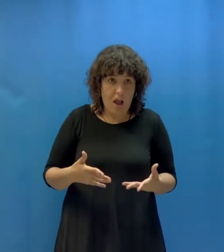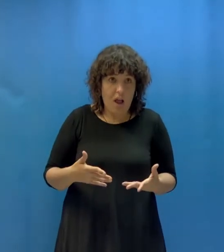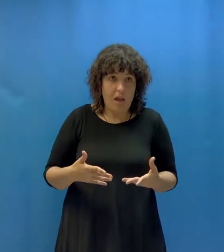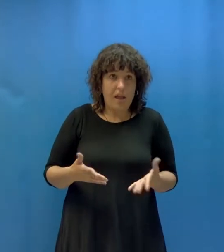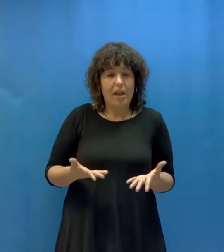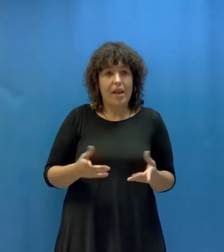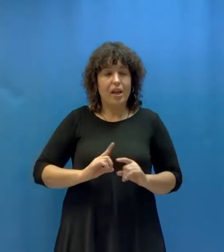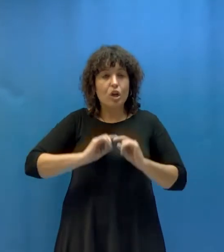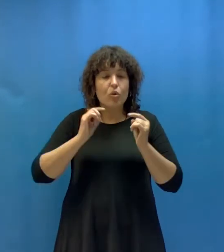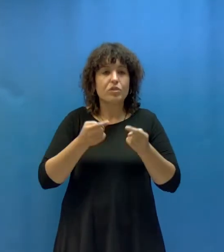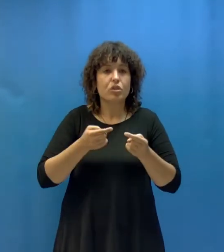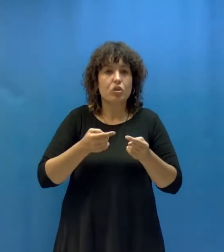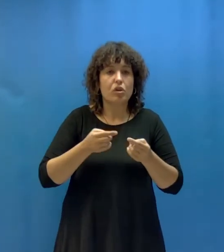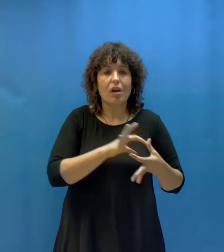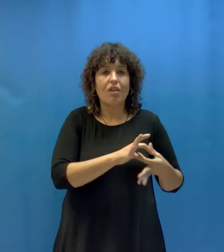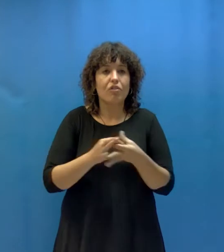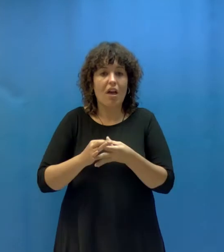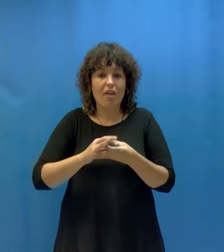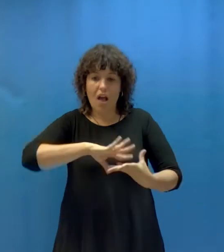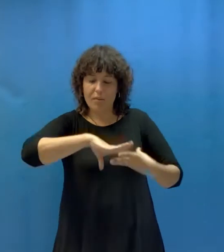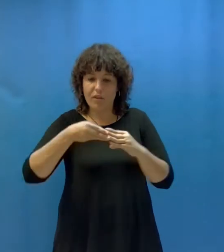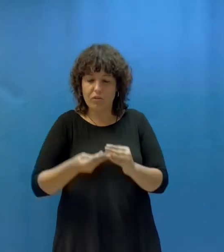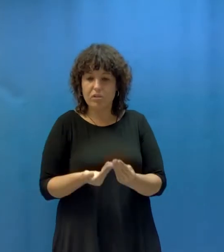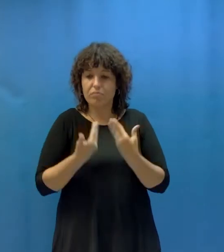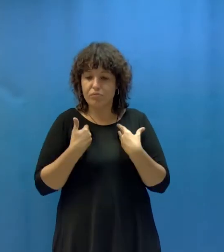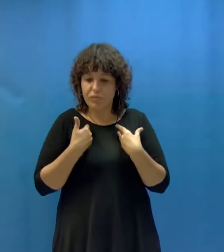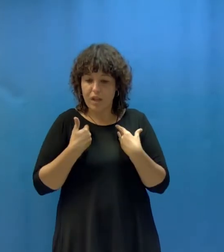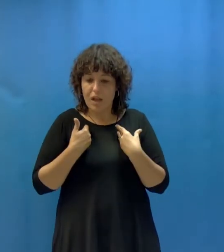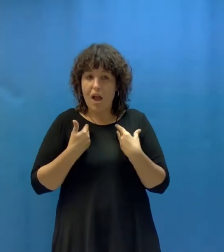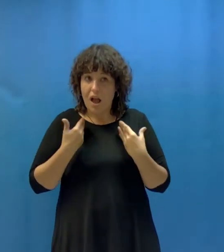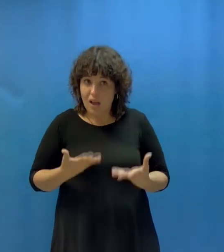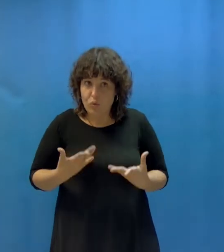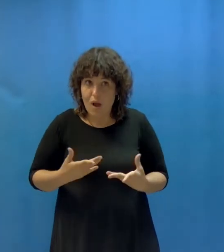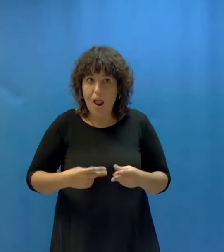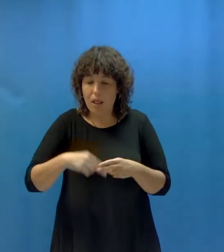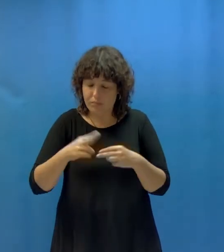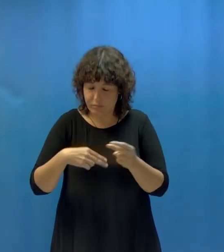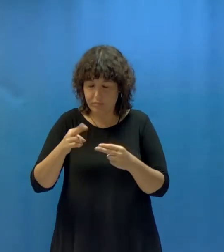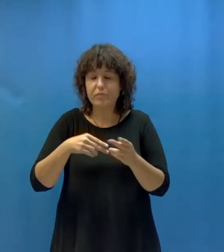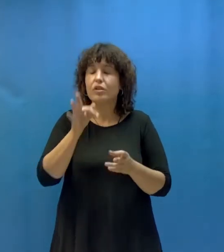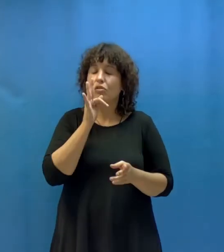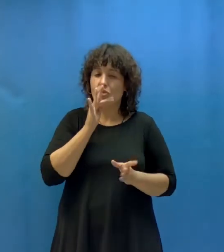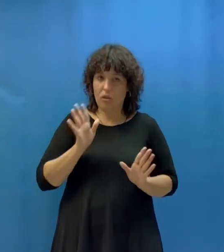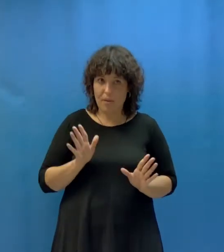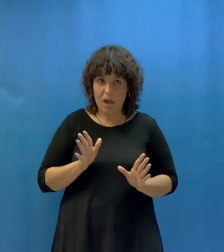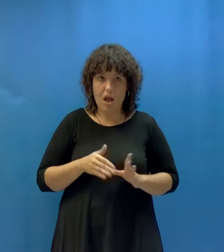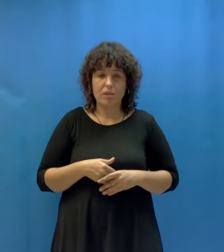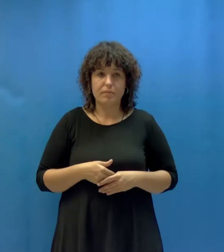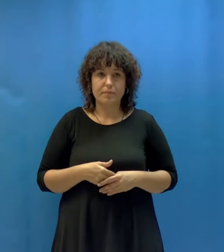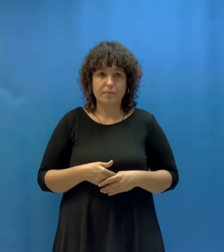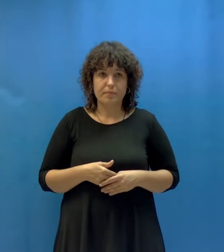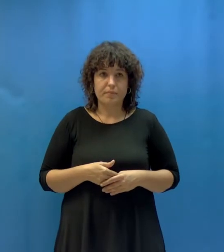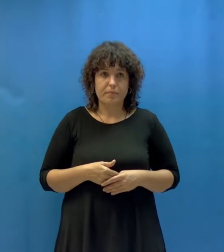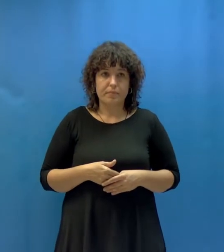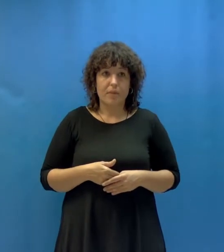d'Accessibilitat que ha de fer les adaptacions a la normativa actual. Ni comptem amb l'inspector d'accessibilitat. Tot i que ens consta que